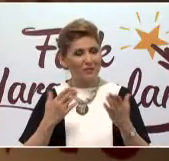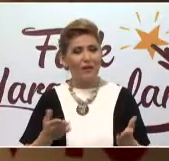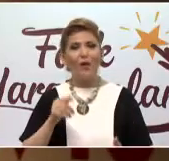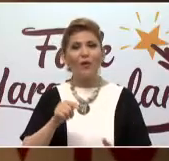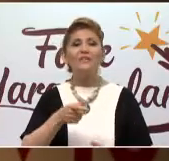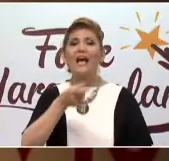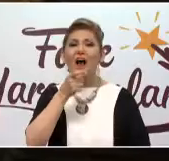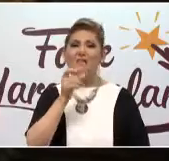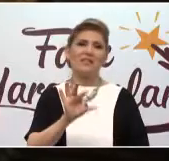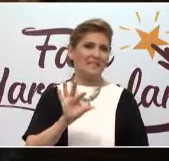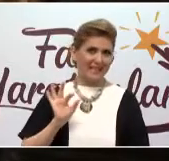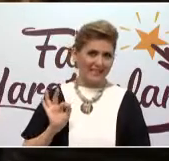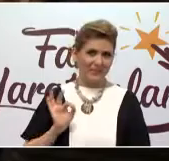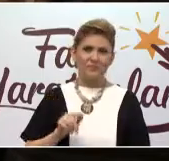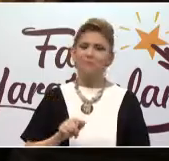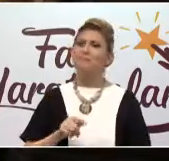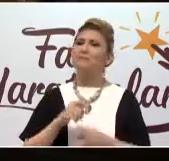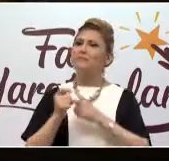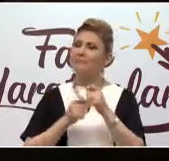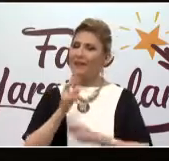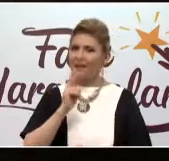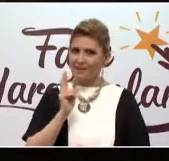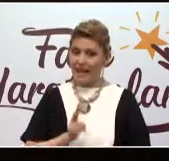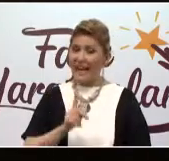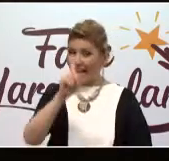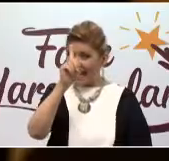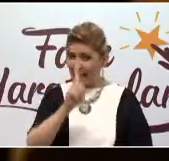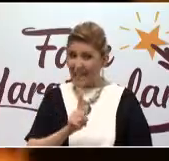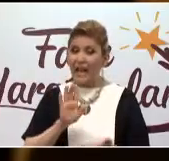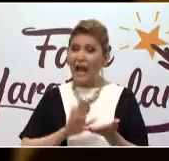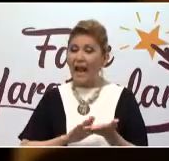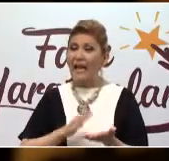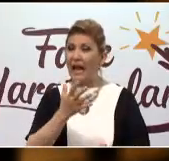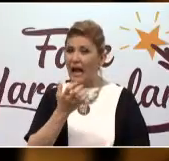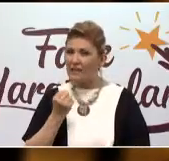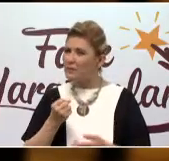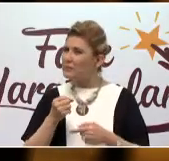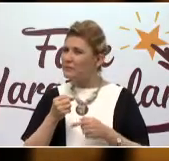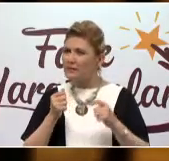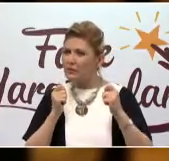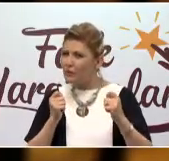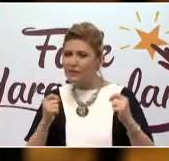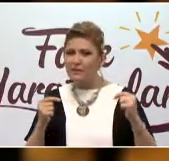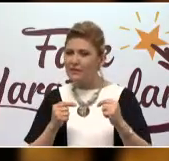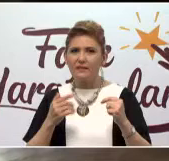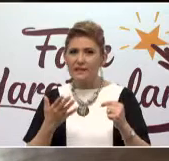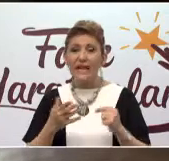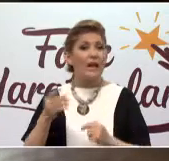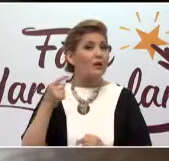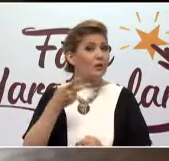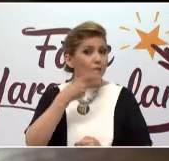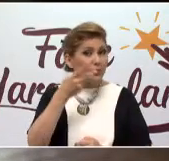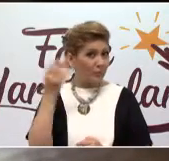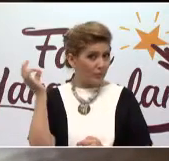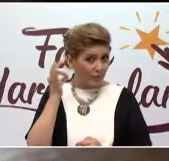yüzden kahveyi seçtik. Tematik çalışmaya karar verdik ve ilk ele aldığımız zıtlık aslında işiten